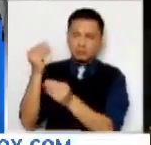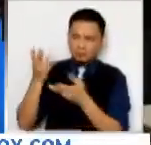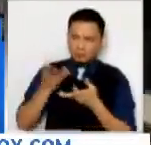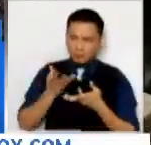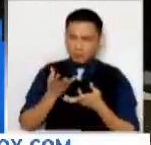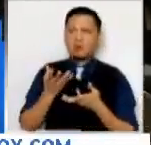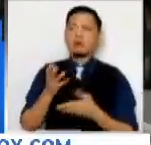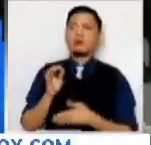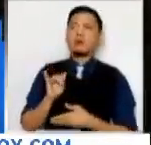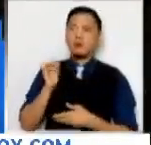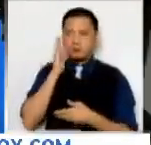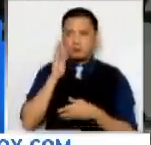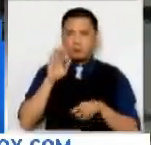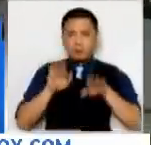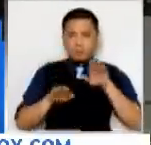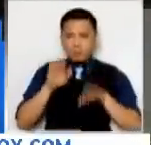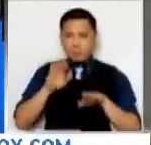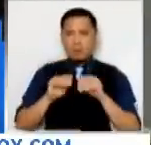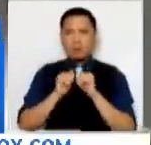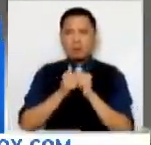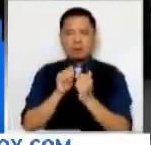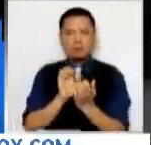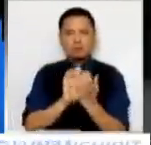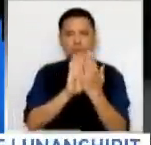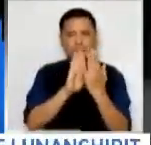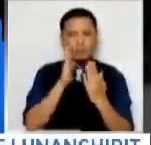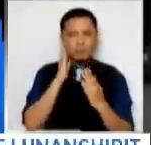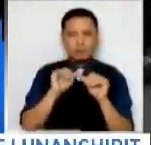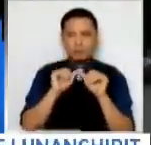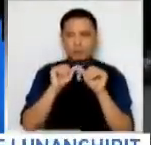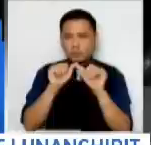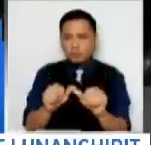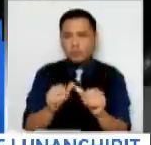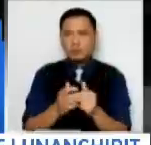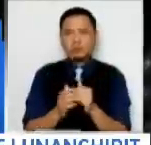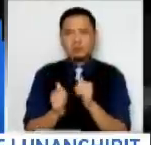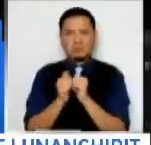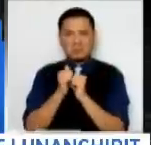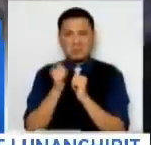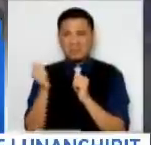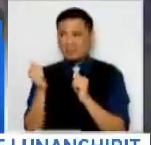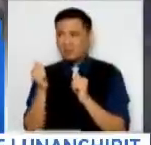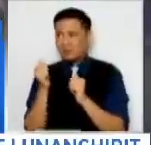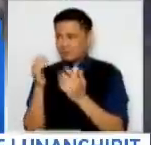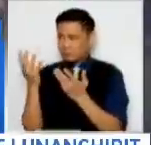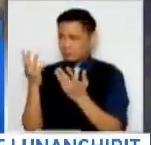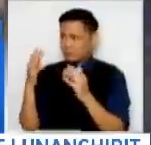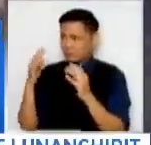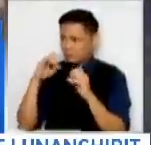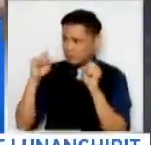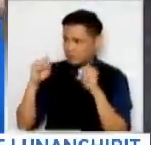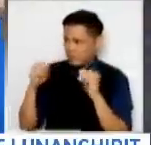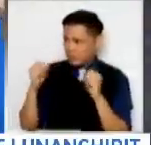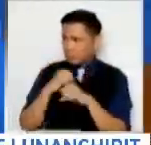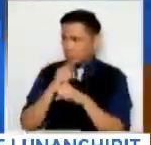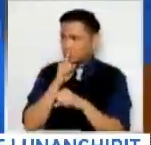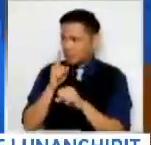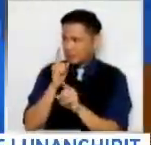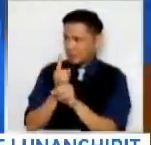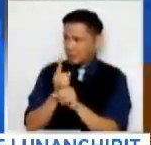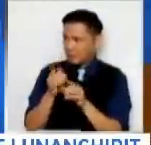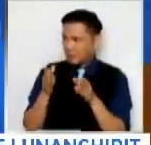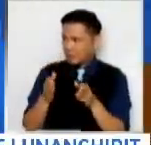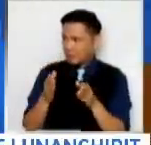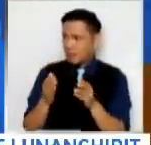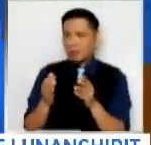lift kung sakasakaling doon pumapunta ang usapan para hindi naman po masyadong apektado ang lahat. Alright, inatasan din po ng Office of the President,